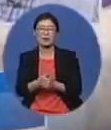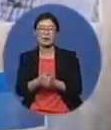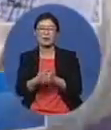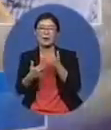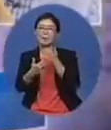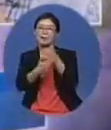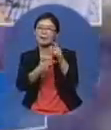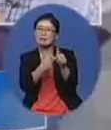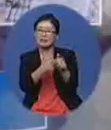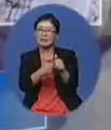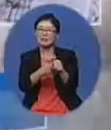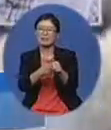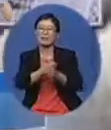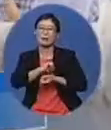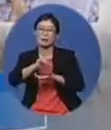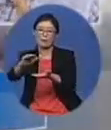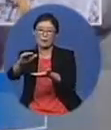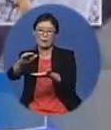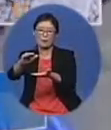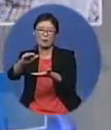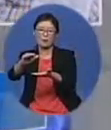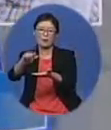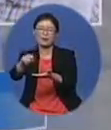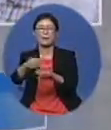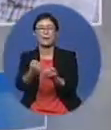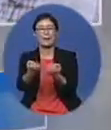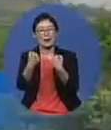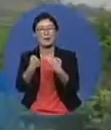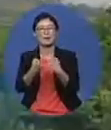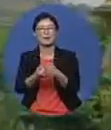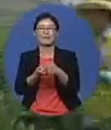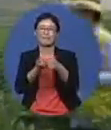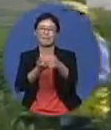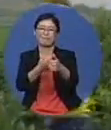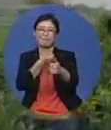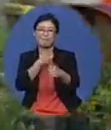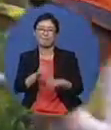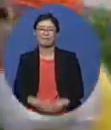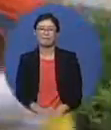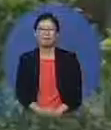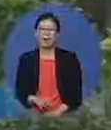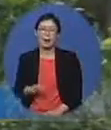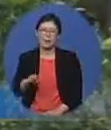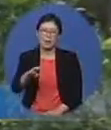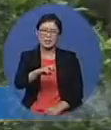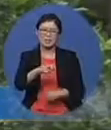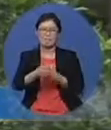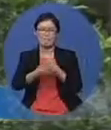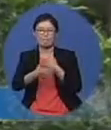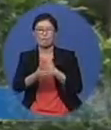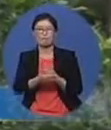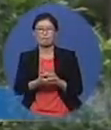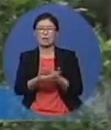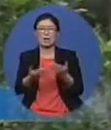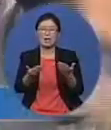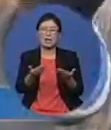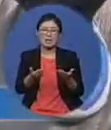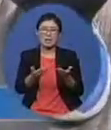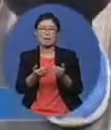의료인들에게 보내드려서 이분들에게 힘을 실어주는. 메르스 광풍으로 일할 사람도 판로도